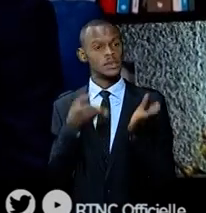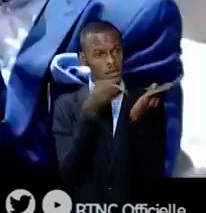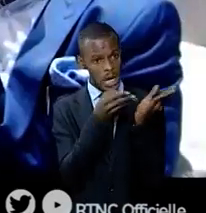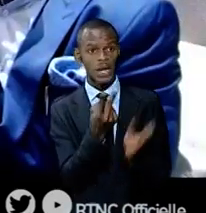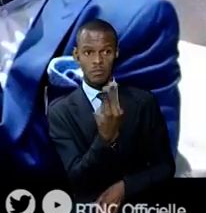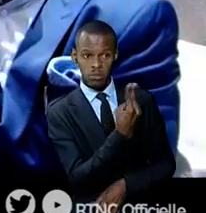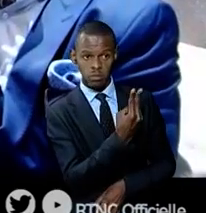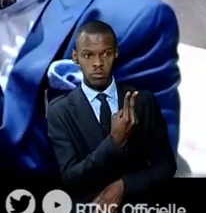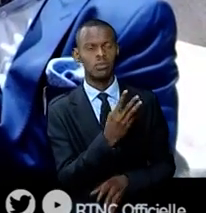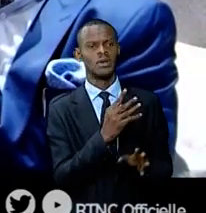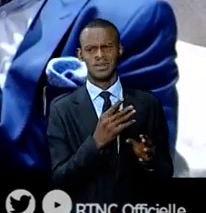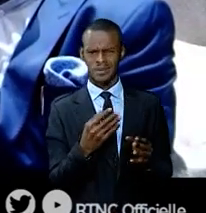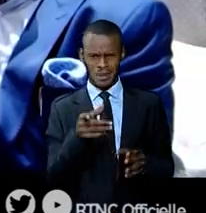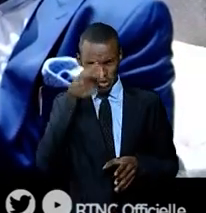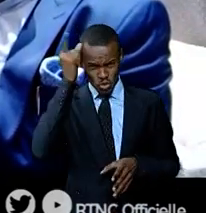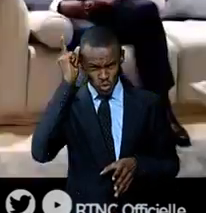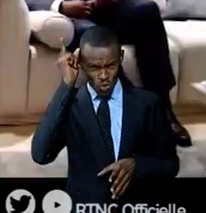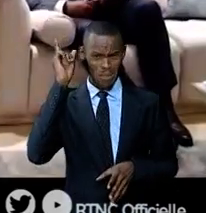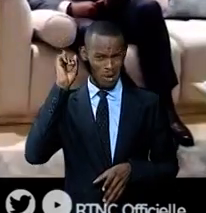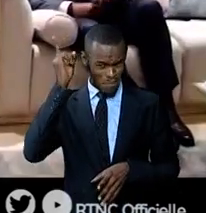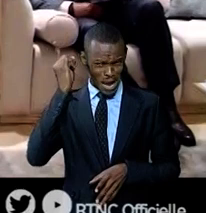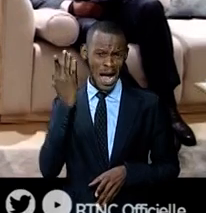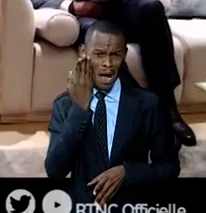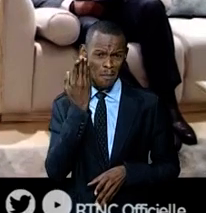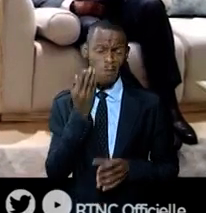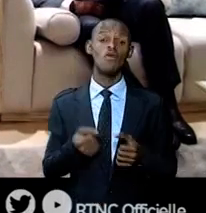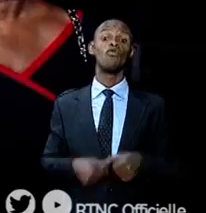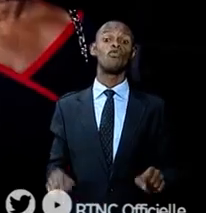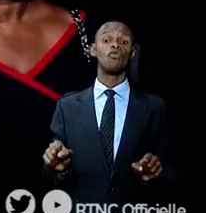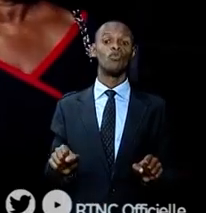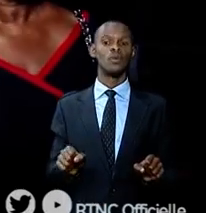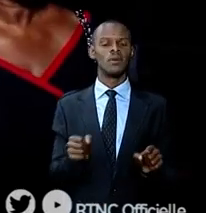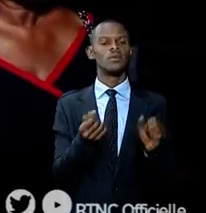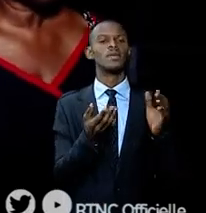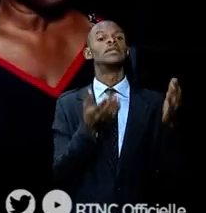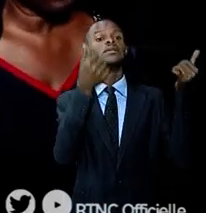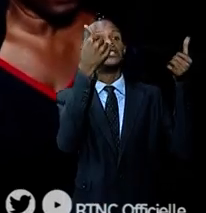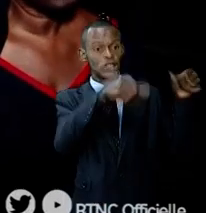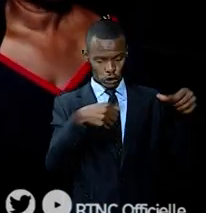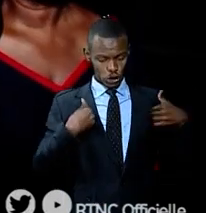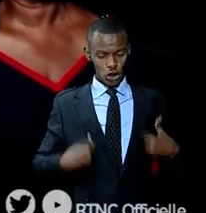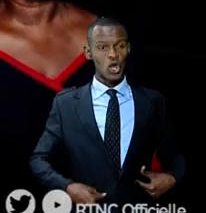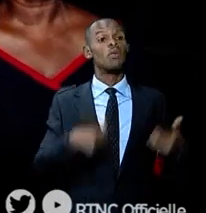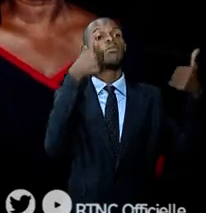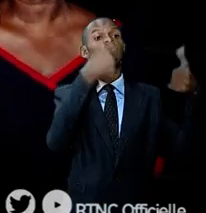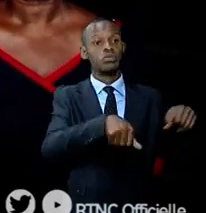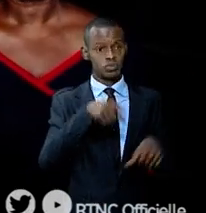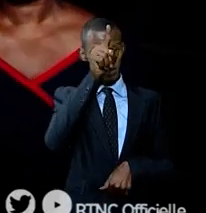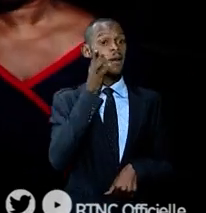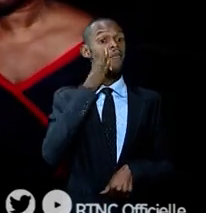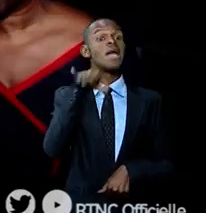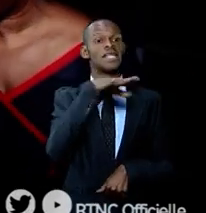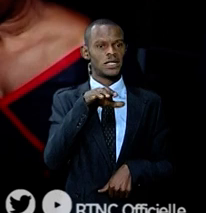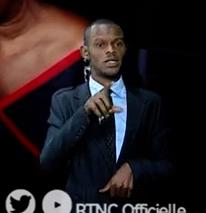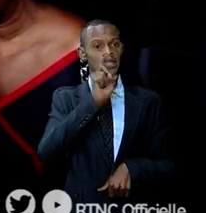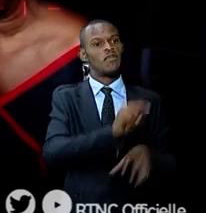leur défunt père après la restitution par le Royaume de Belgique. 60 ans après, les reliques du héros